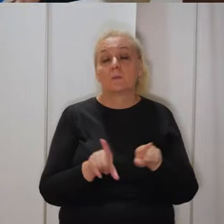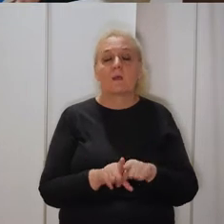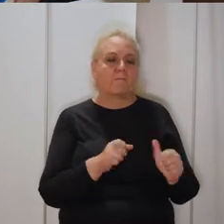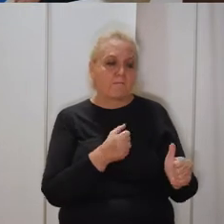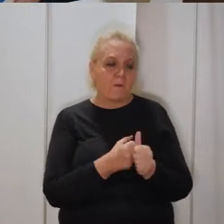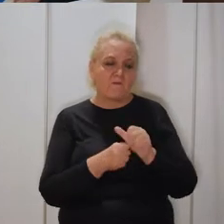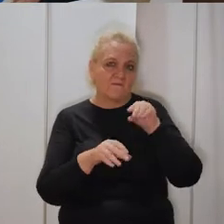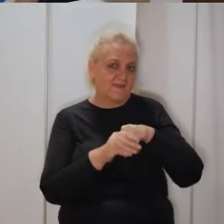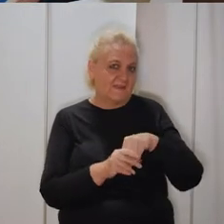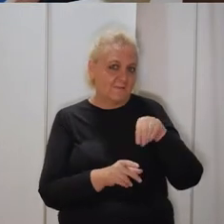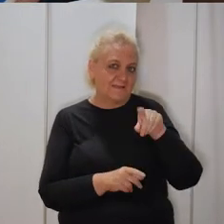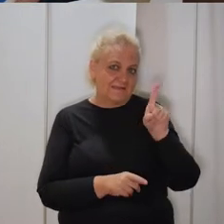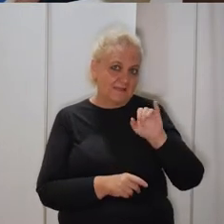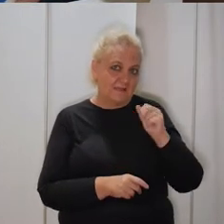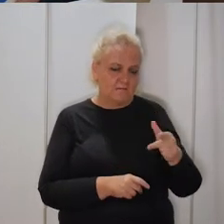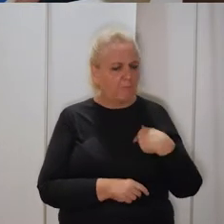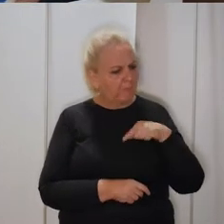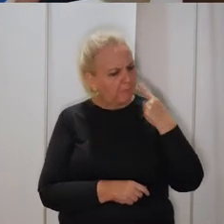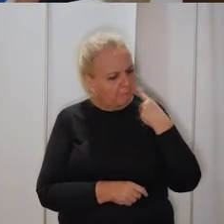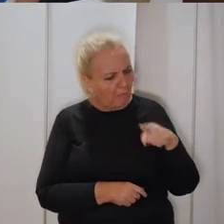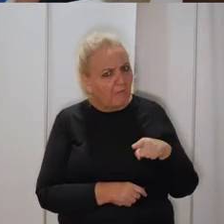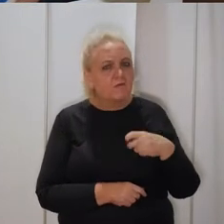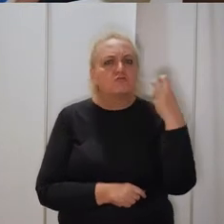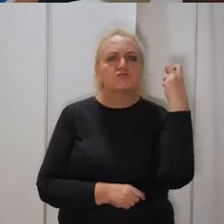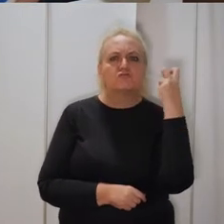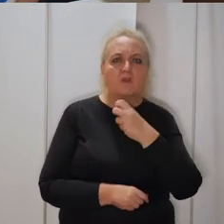zinach coś, co mnie bardzo zainteresowało.